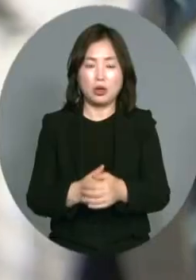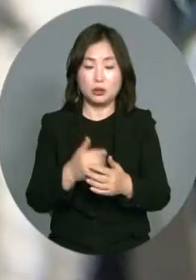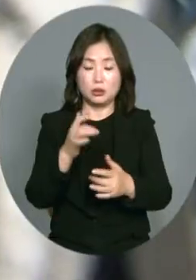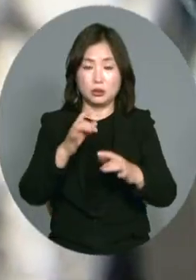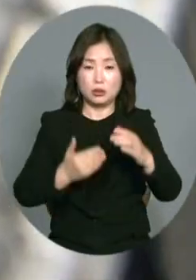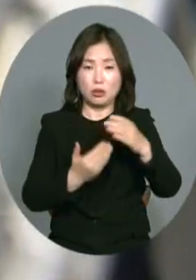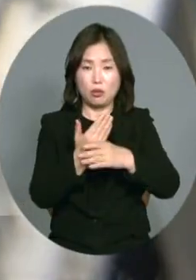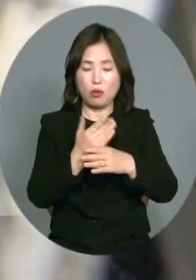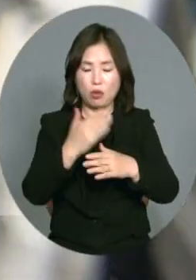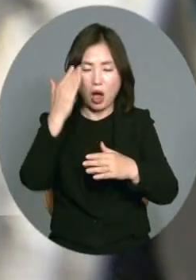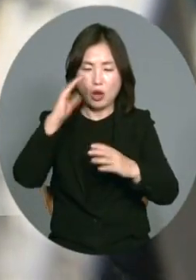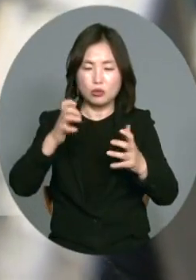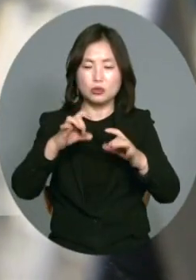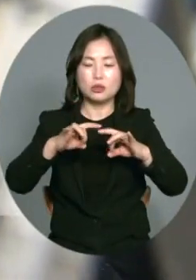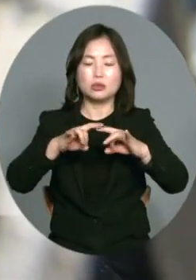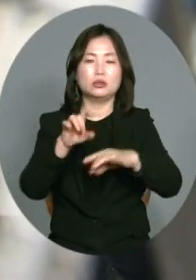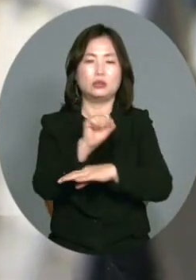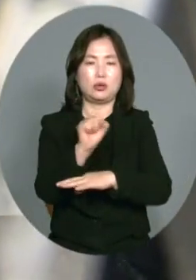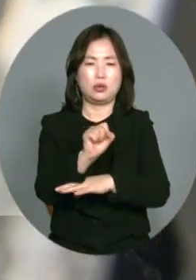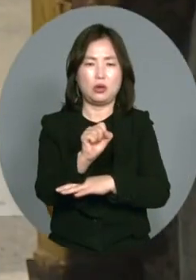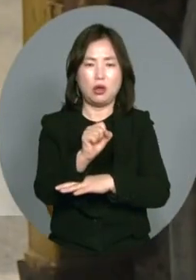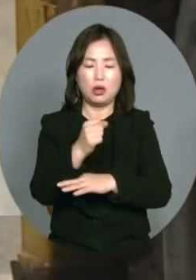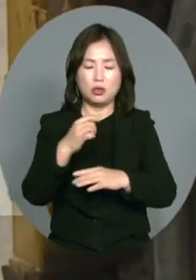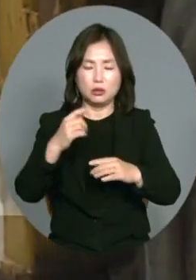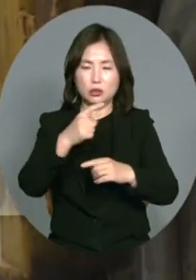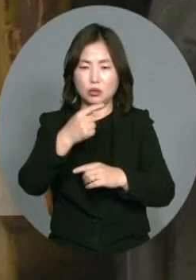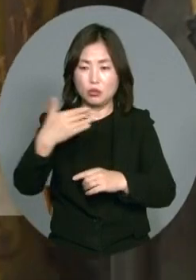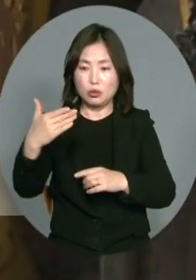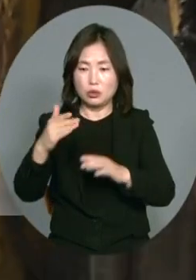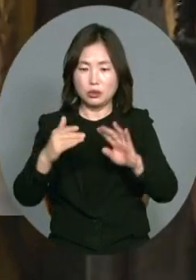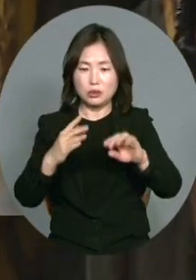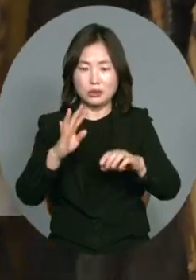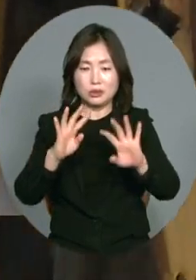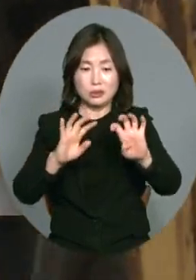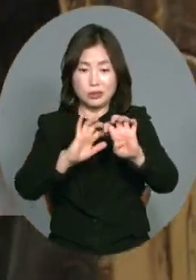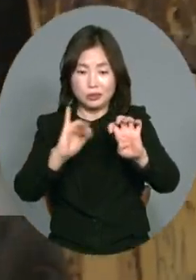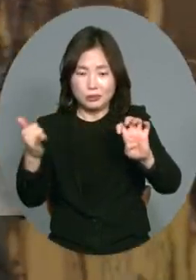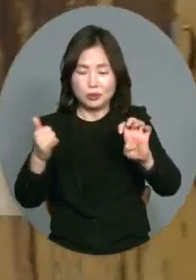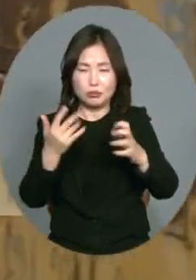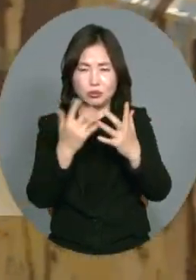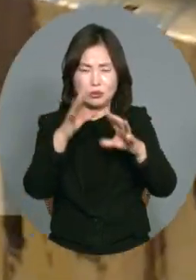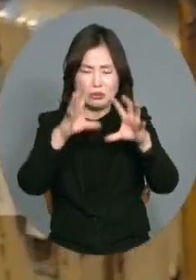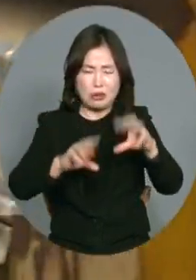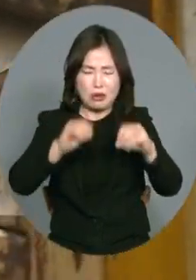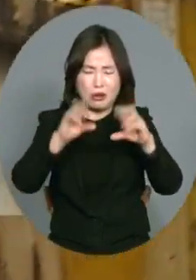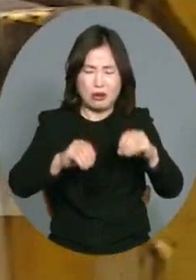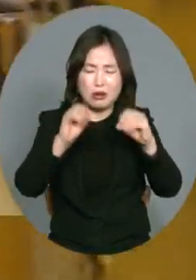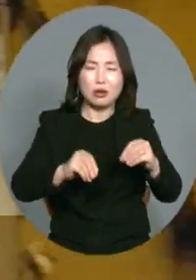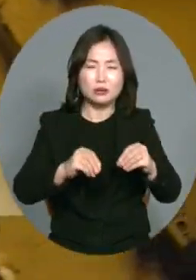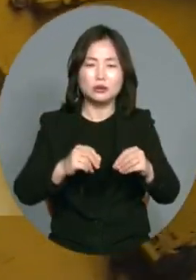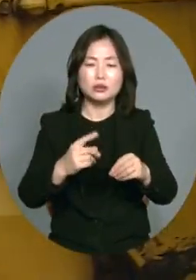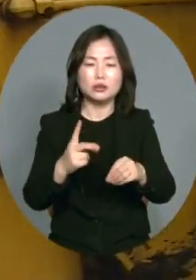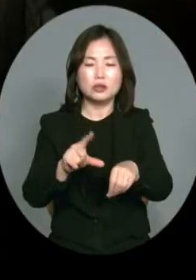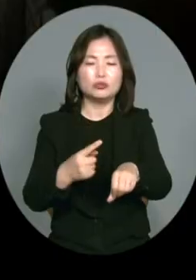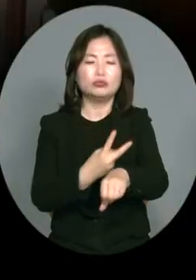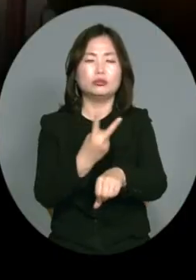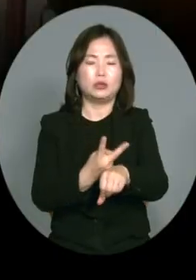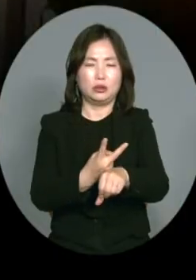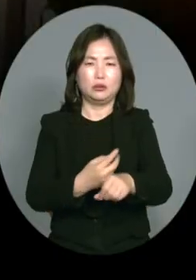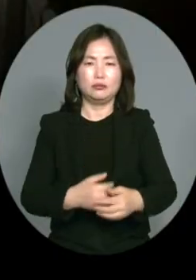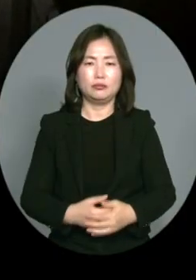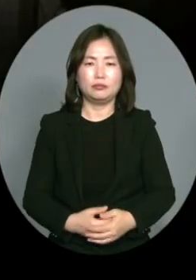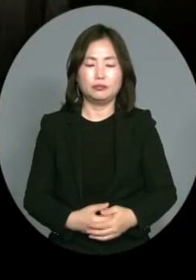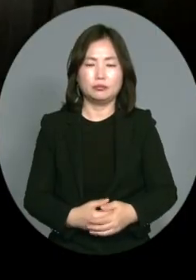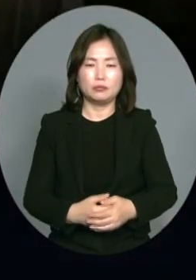특히 사고 차량은 국산 전기차였는데 소방대원 40여명이 불길을 잡기까지 2시간이나 걸렸습니다 그